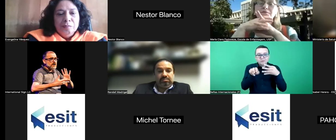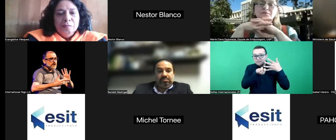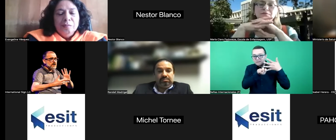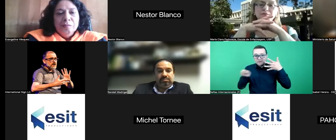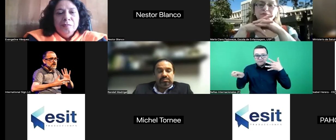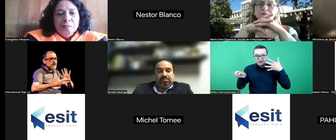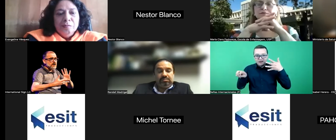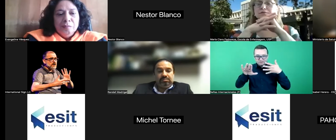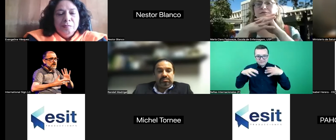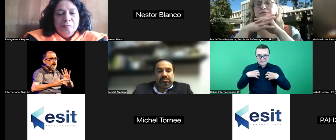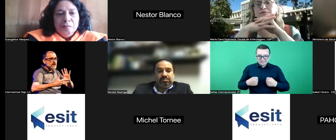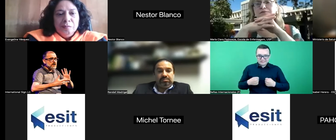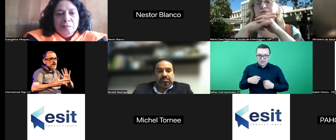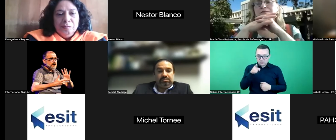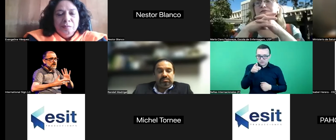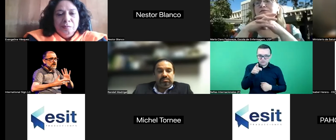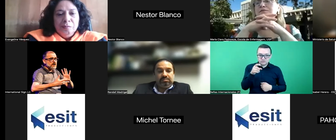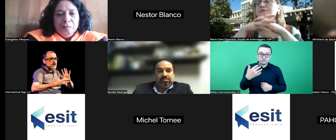l'équipe